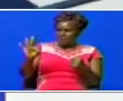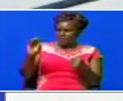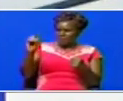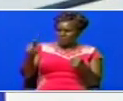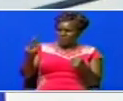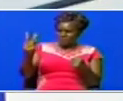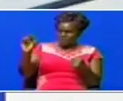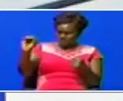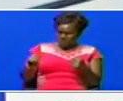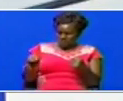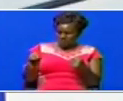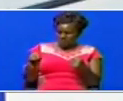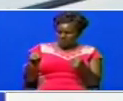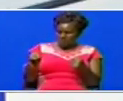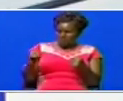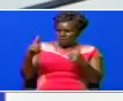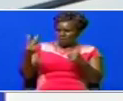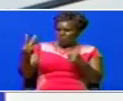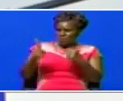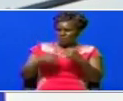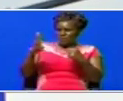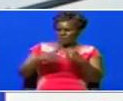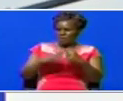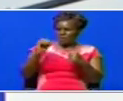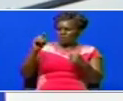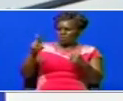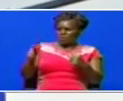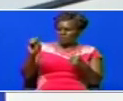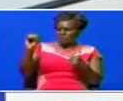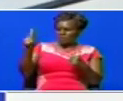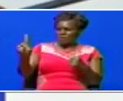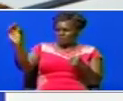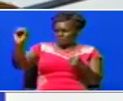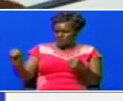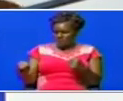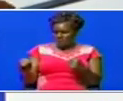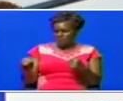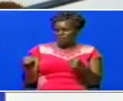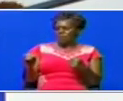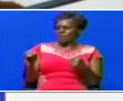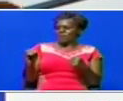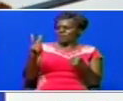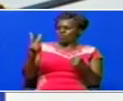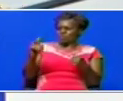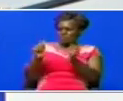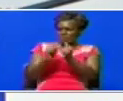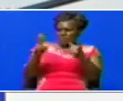0.12%. Shakalaga Jirongo, 269, 0.10%. Japheth Kaluyu,